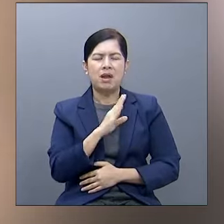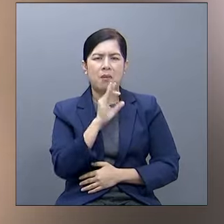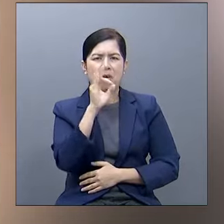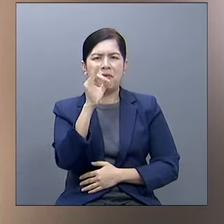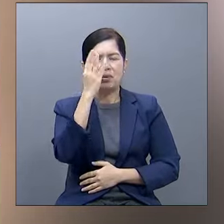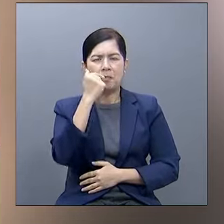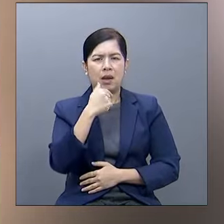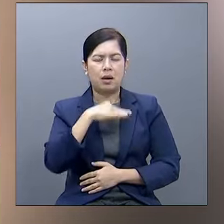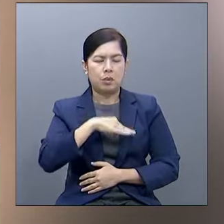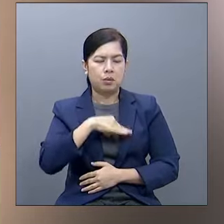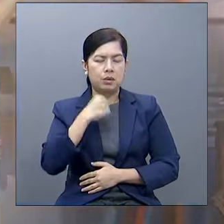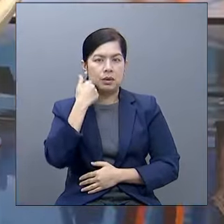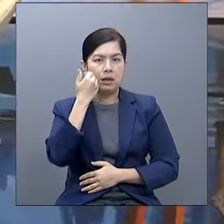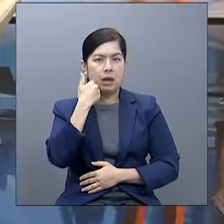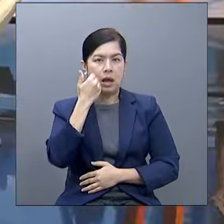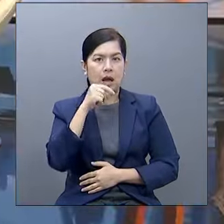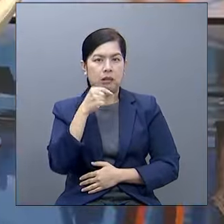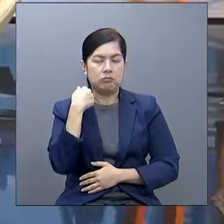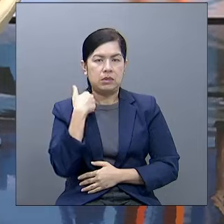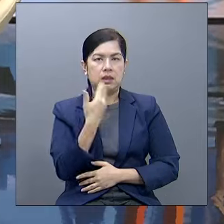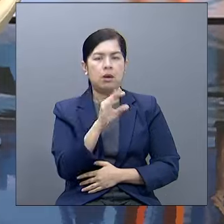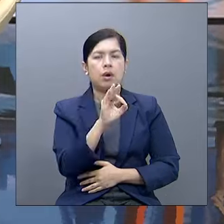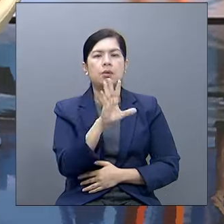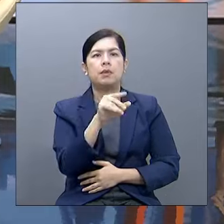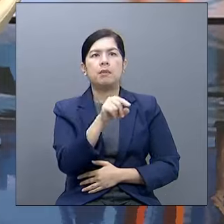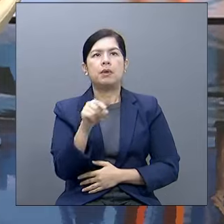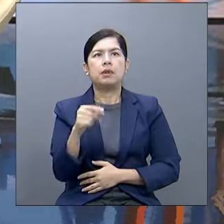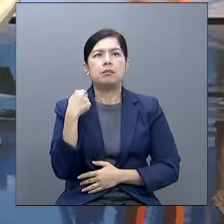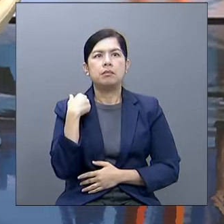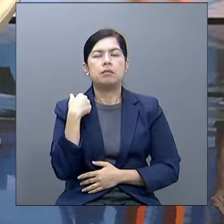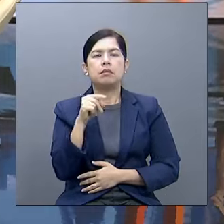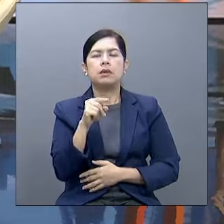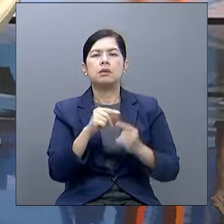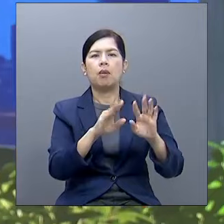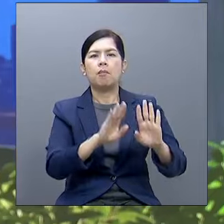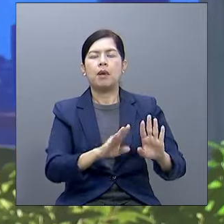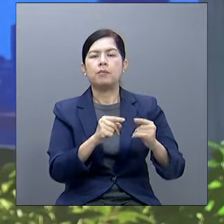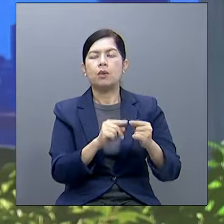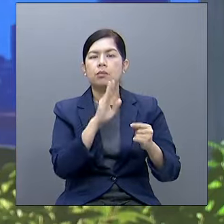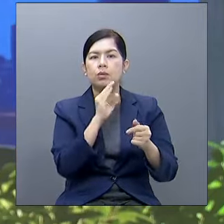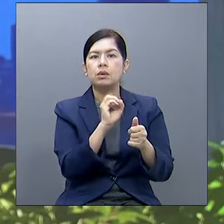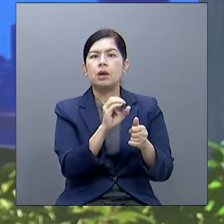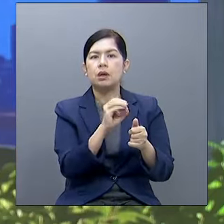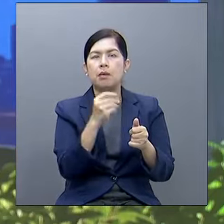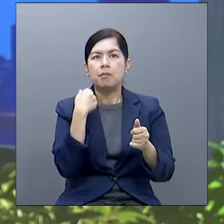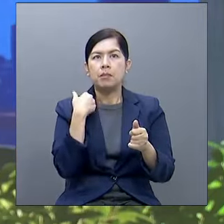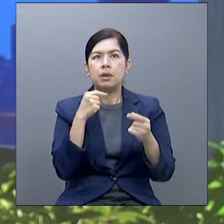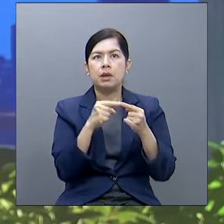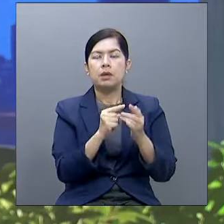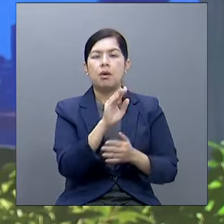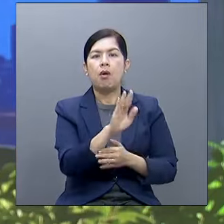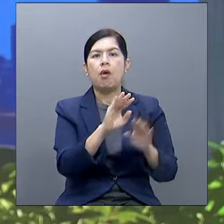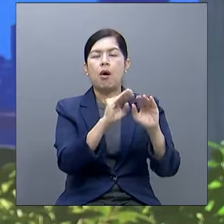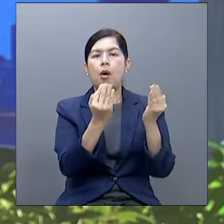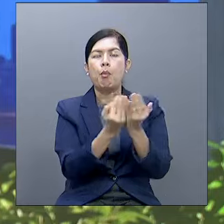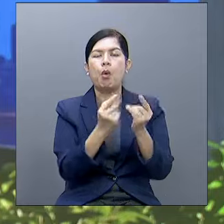ำไมเราถึงเห็นแค่ 5% ที่เป็นข่าวอีก 95% มันซ่อนไปใต้โต๊ะทีนี้อยากให้พี่พีทให้คำแนะนำผู้ปกครองรวมถึงน้องเด็กๆที่ดูอยู่